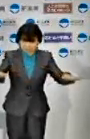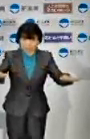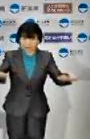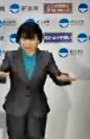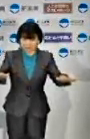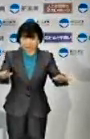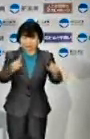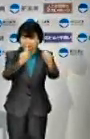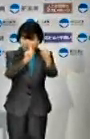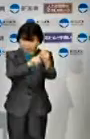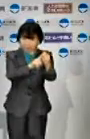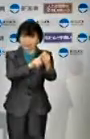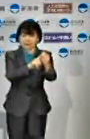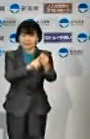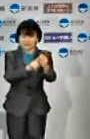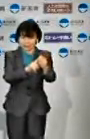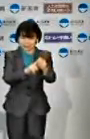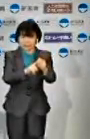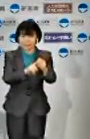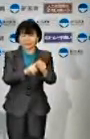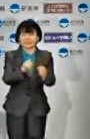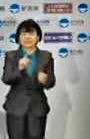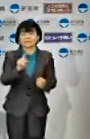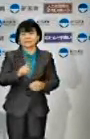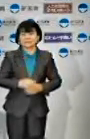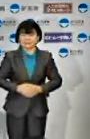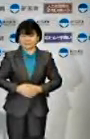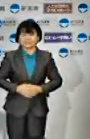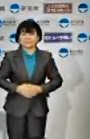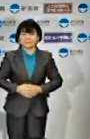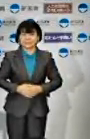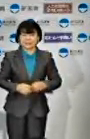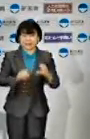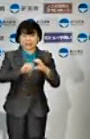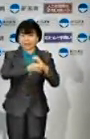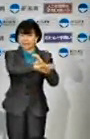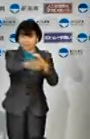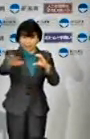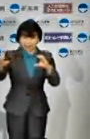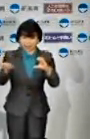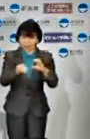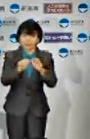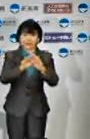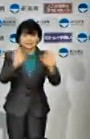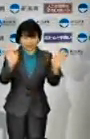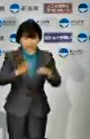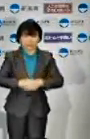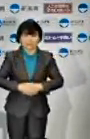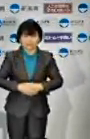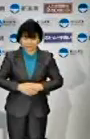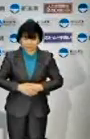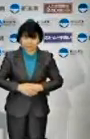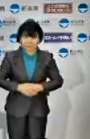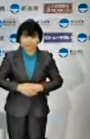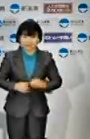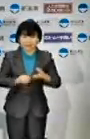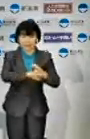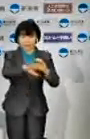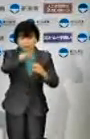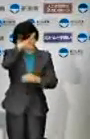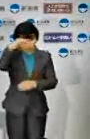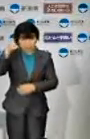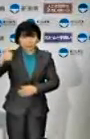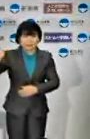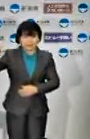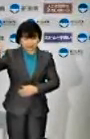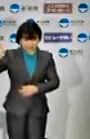こうと、まさに使っていただこうということでキャンペーンを始めますと。でそのキャンペーンのアンバサダーとして、ま